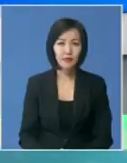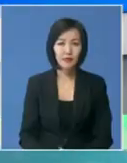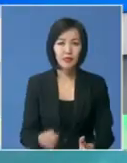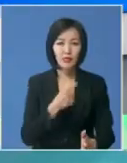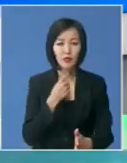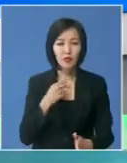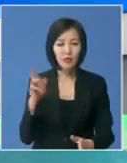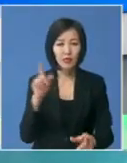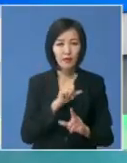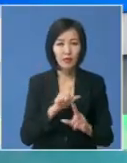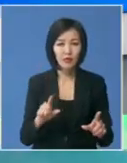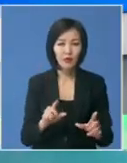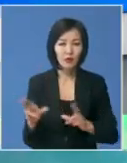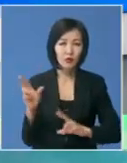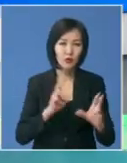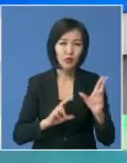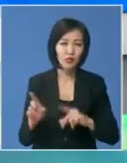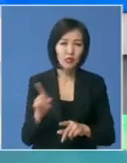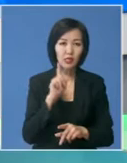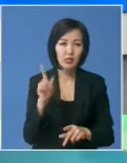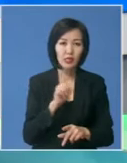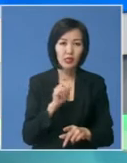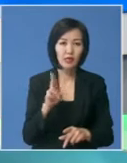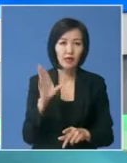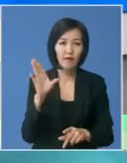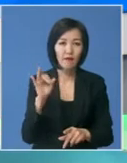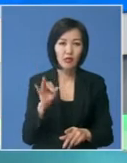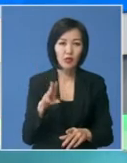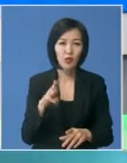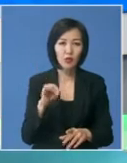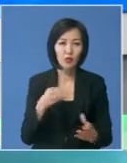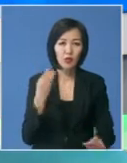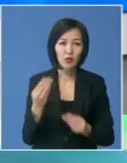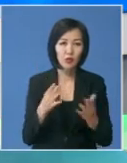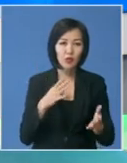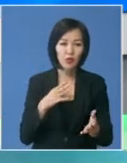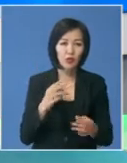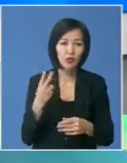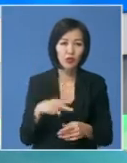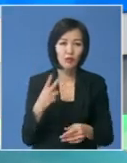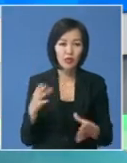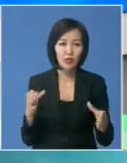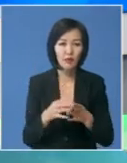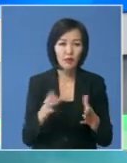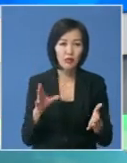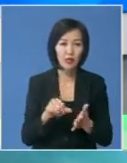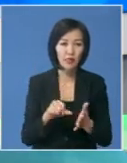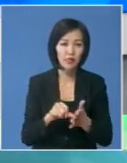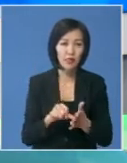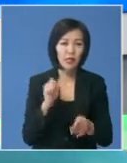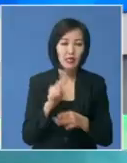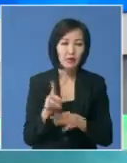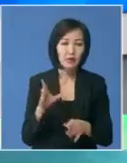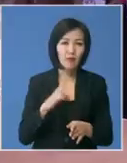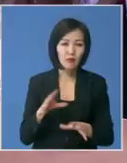Талдықорғандағы мектеп оқушылары мен студент жастар арасында квест-тур ойындары өтті. Оған 22 команда қатысты. Әрқайсына арнай тапсырмалар берілді. Яғни